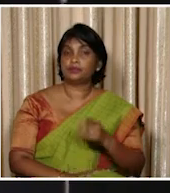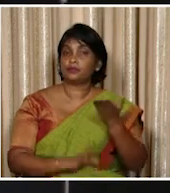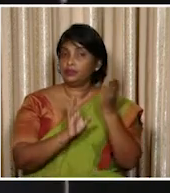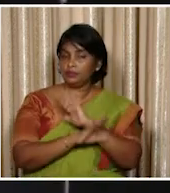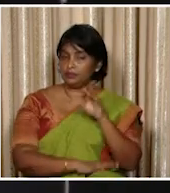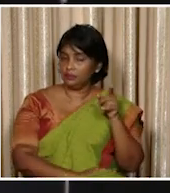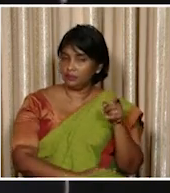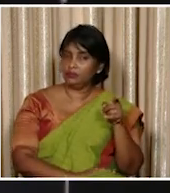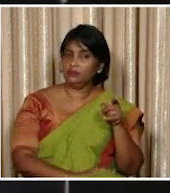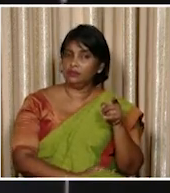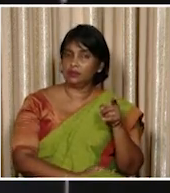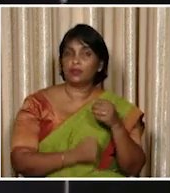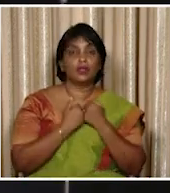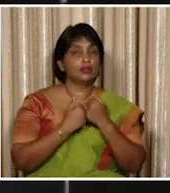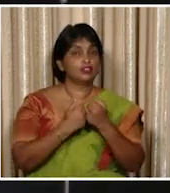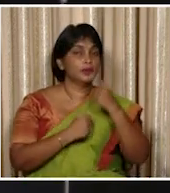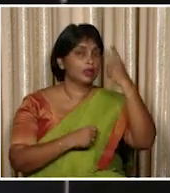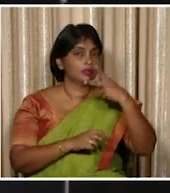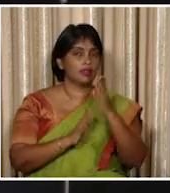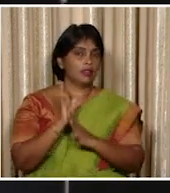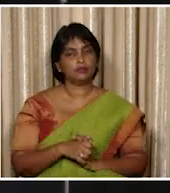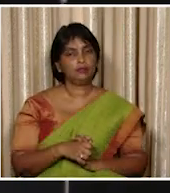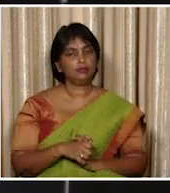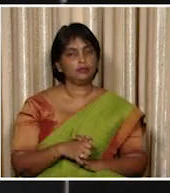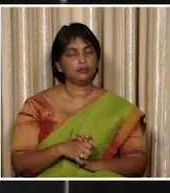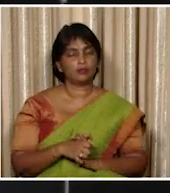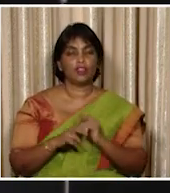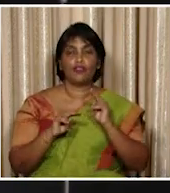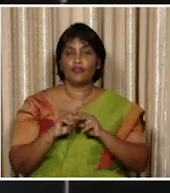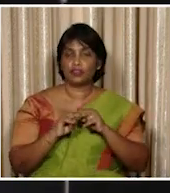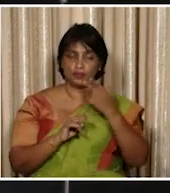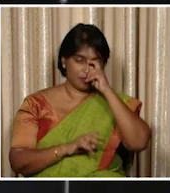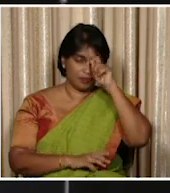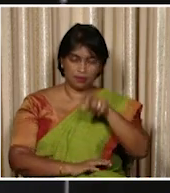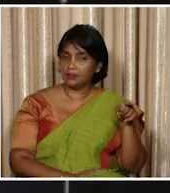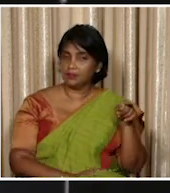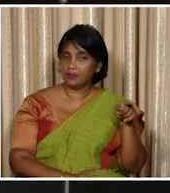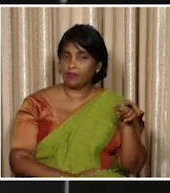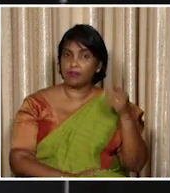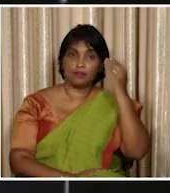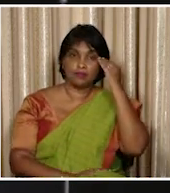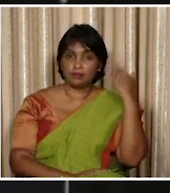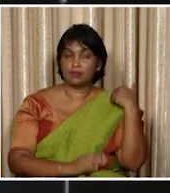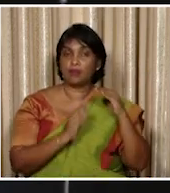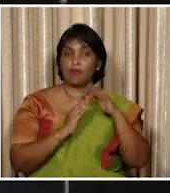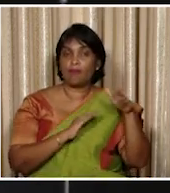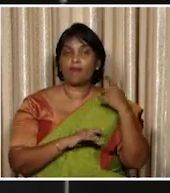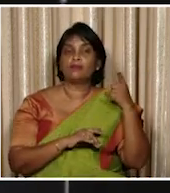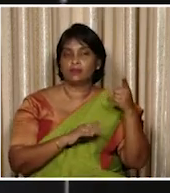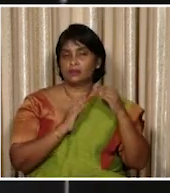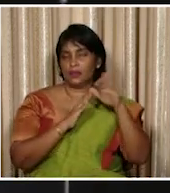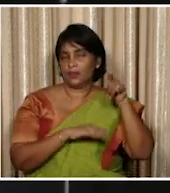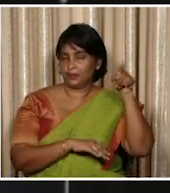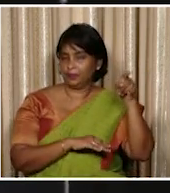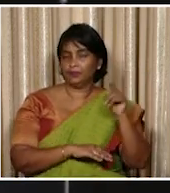එවකට එතුමා ප්‍රවාහන නියෝජ්‍ය අමාත්‍ය ධූරය දැරුවා. ෆායිස් මුස්වා මැතිතුමන්ගේ මවගේ ගම තමයි කන්නත්තෝට ගම.